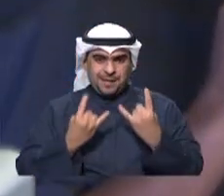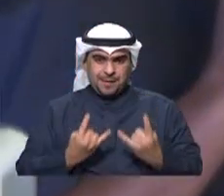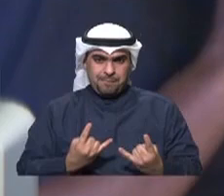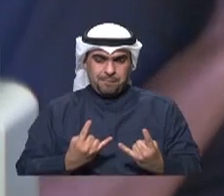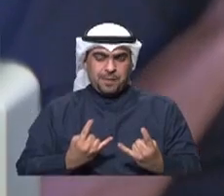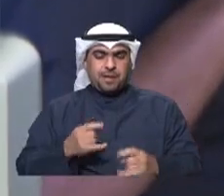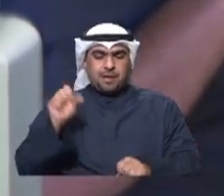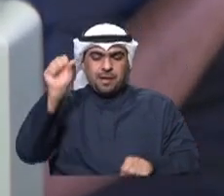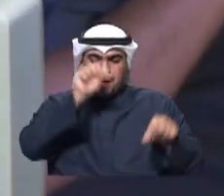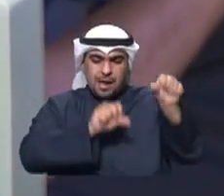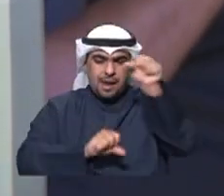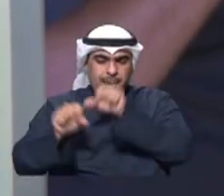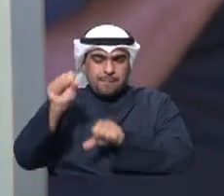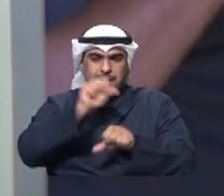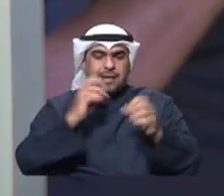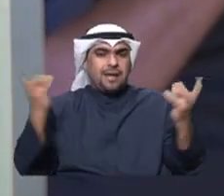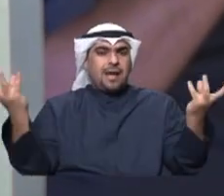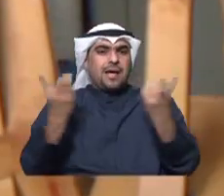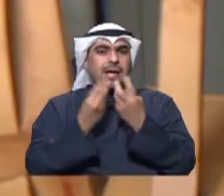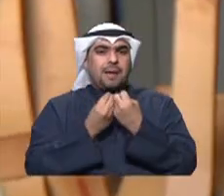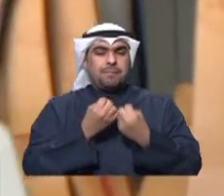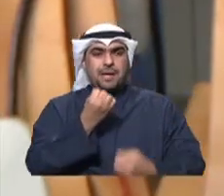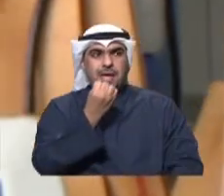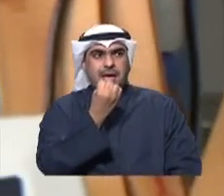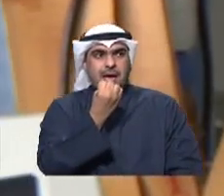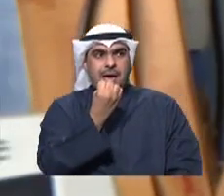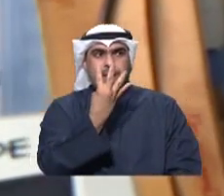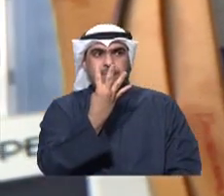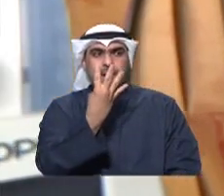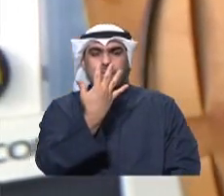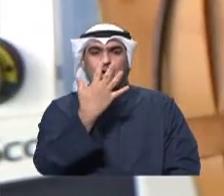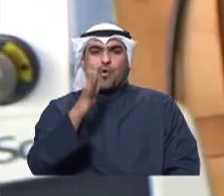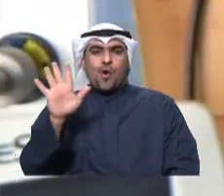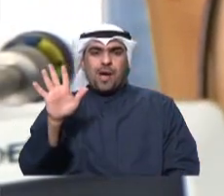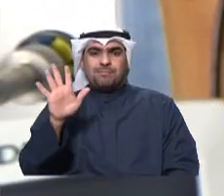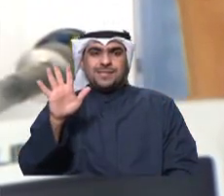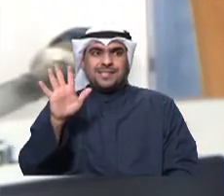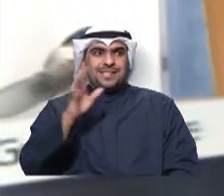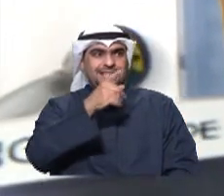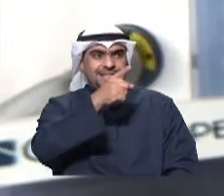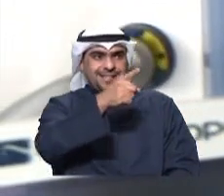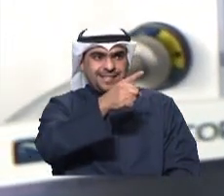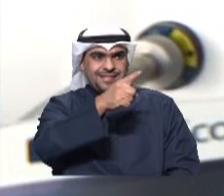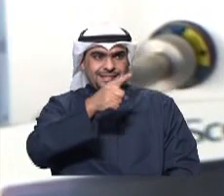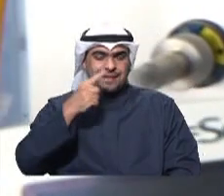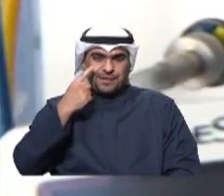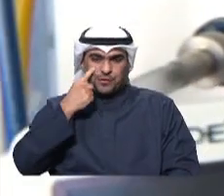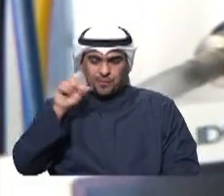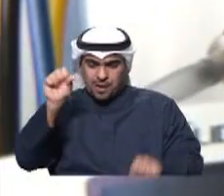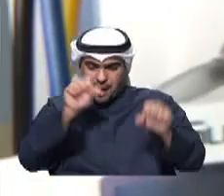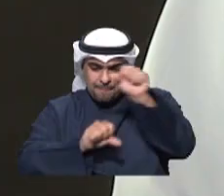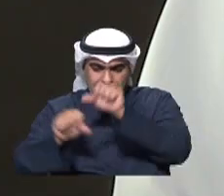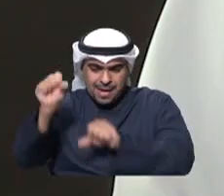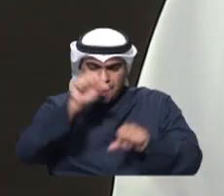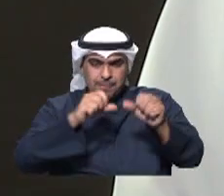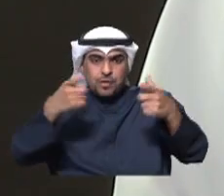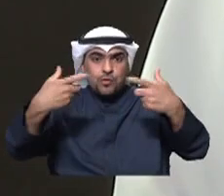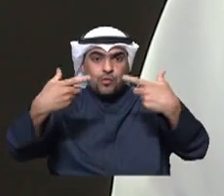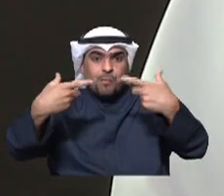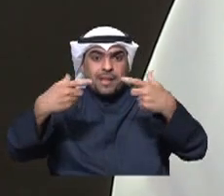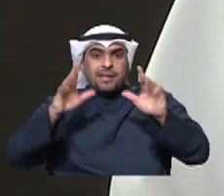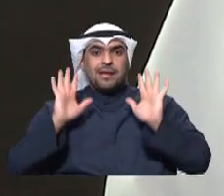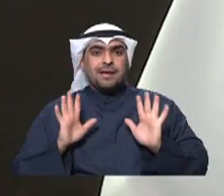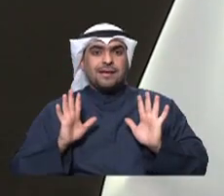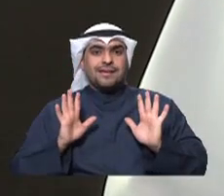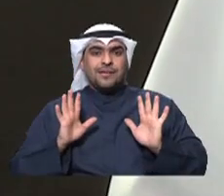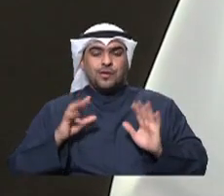من 450 عملية جراحية باستخدام الروبوت لأمراض معقدة ومستعصية. استخدام الروبوت الدافنشي